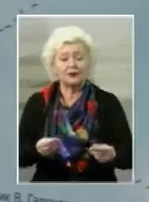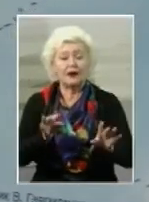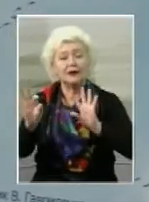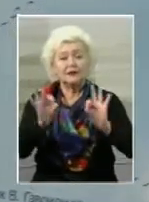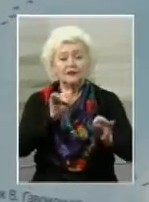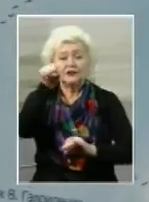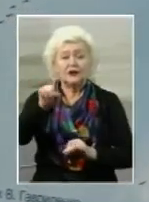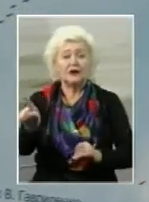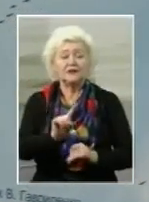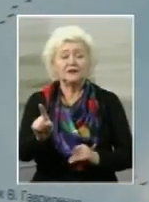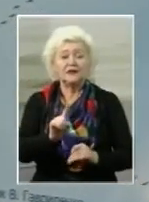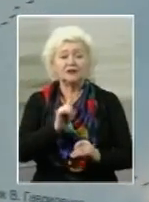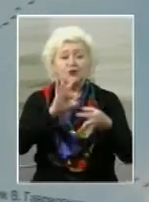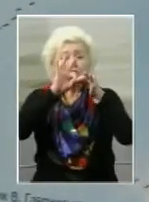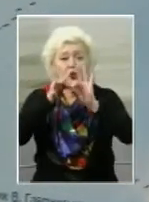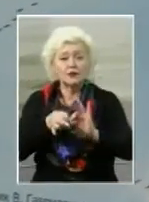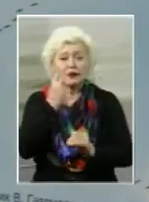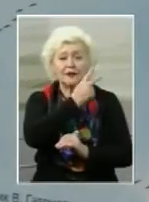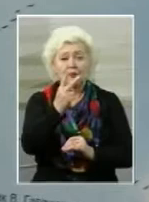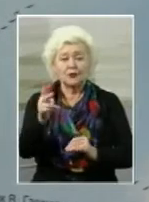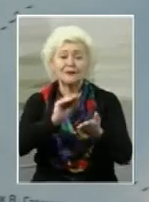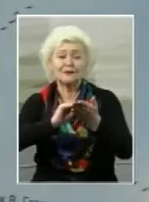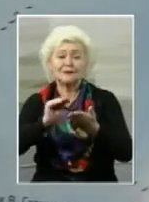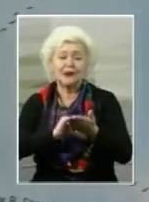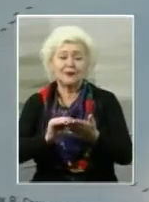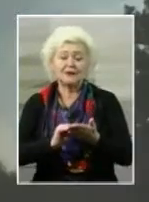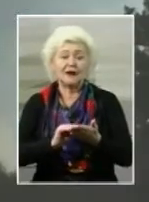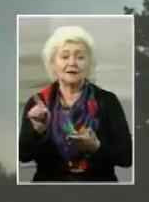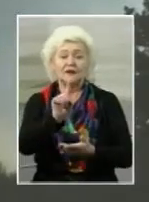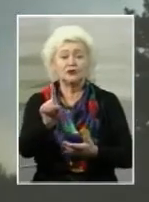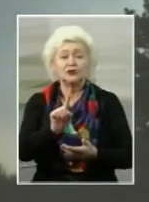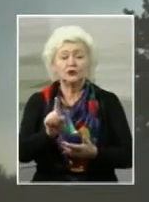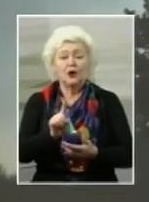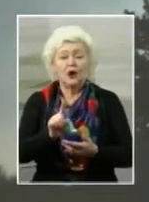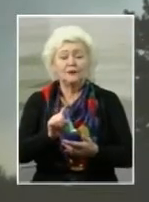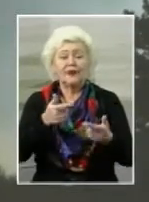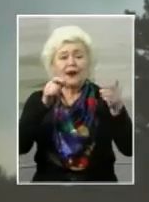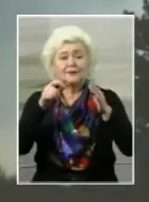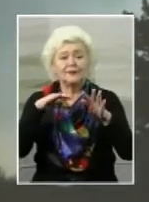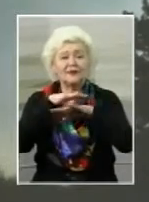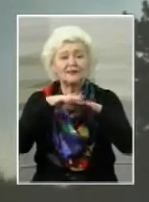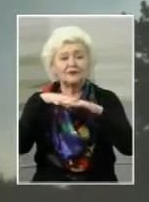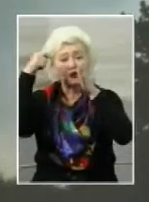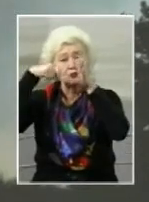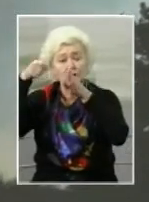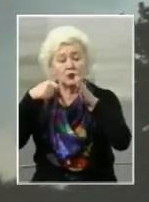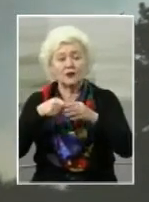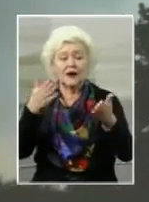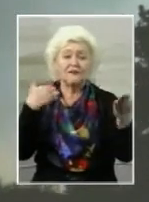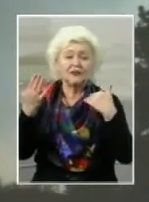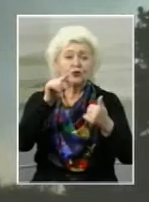звичайно, там є що фотографувати, що записати на цифрову камеру. А відносно того,